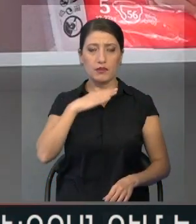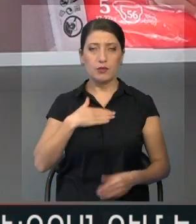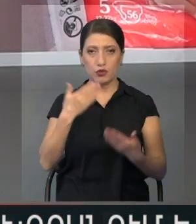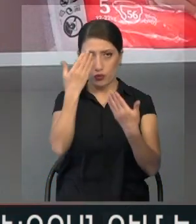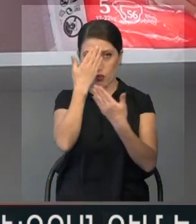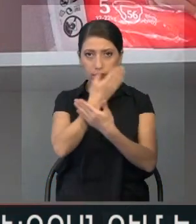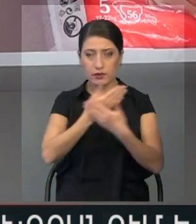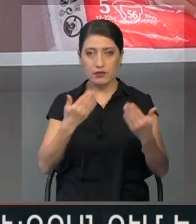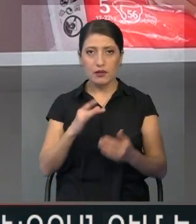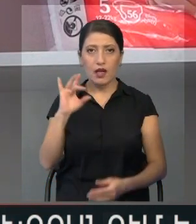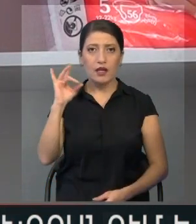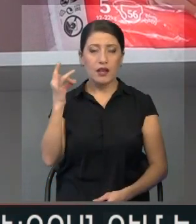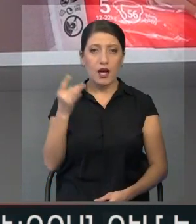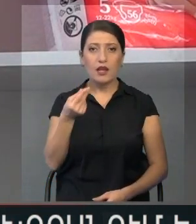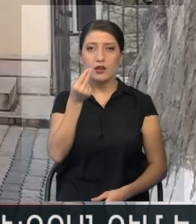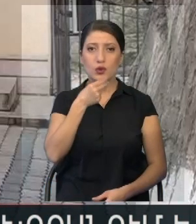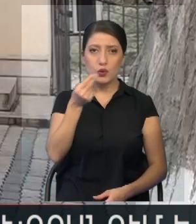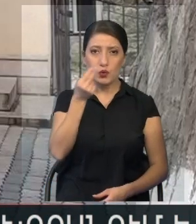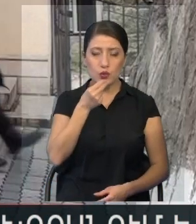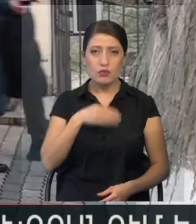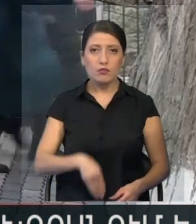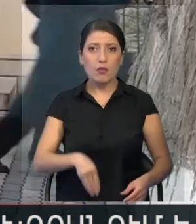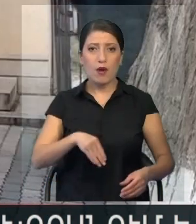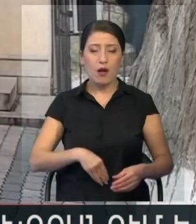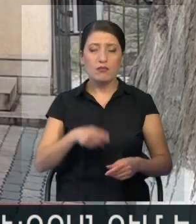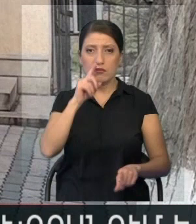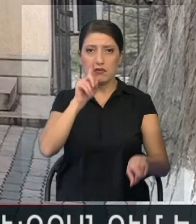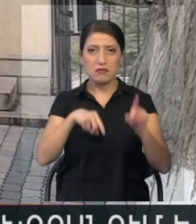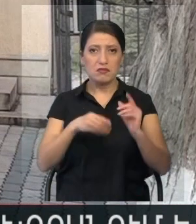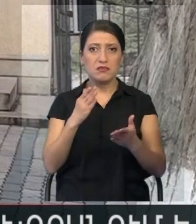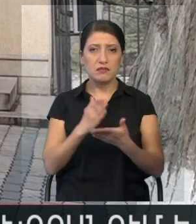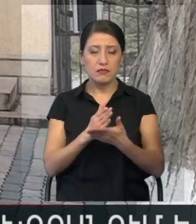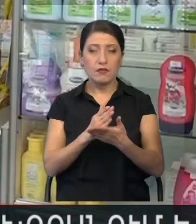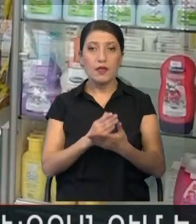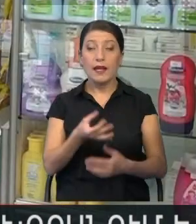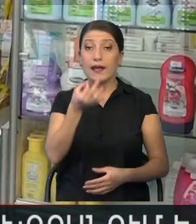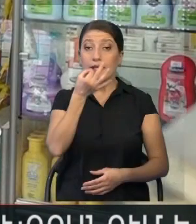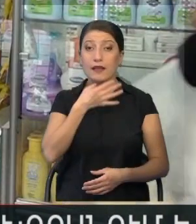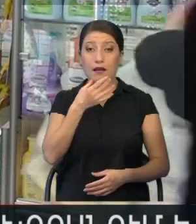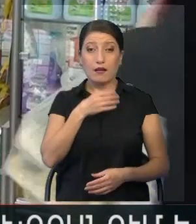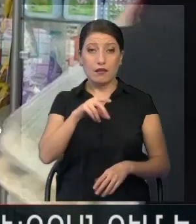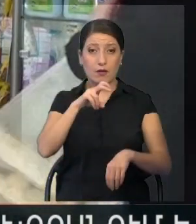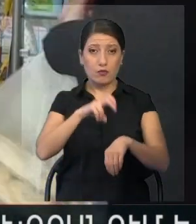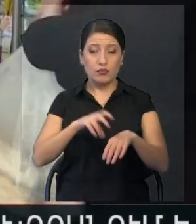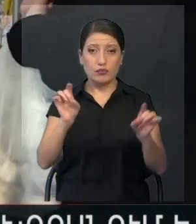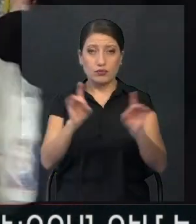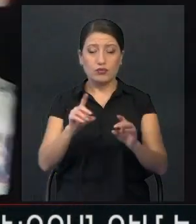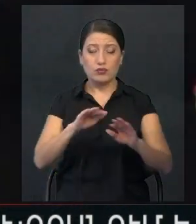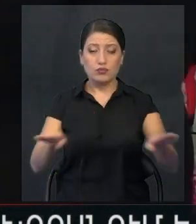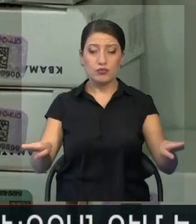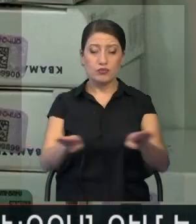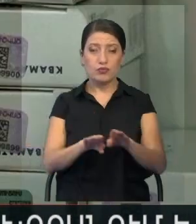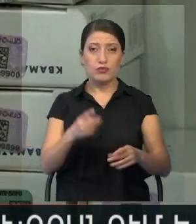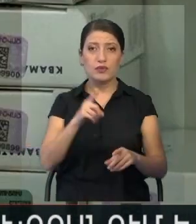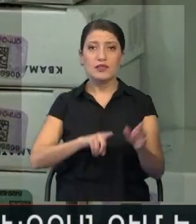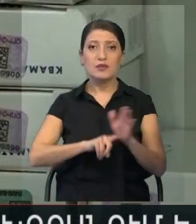ժողովրդին։ Փոքրիկների սնունդ, տակդիրներ հազվադեպ դեղատներում է մնացել։ Դեղատան աշխատողների խոսքով շրջափակման առաջին օրերին